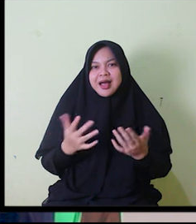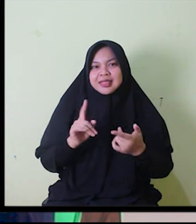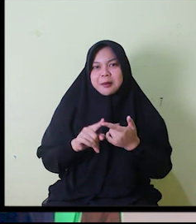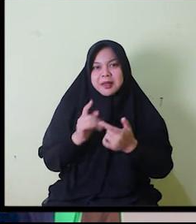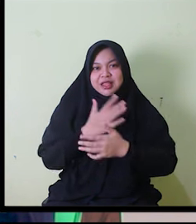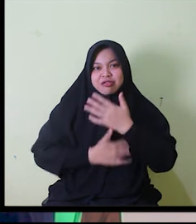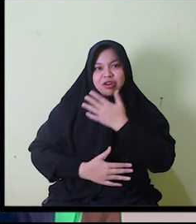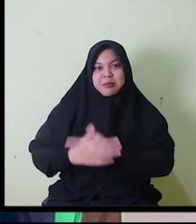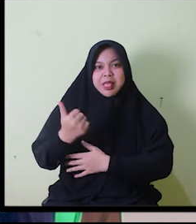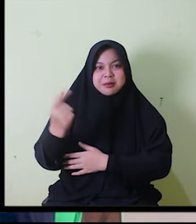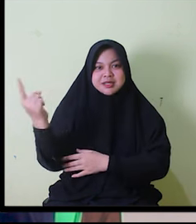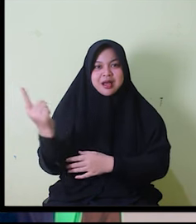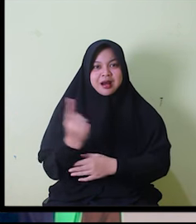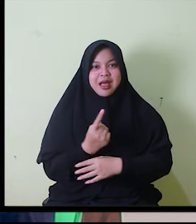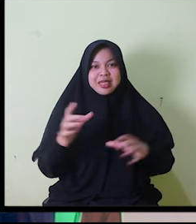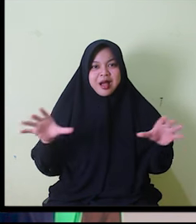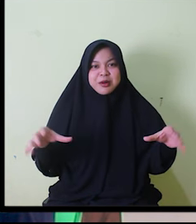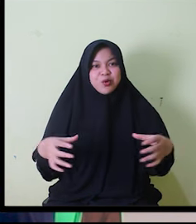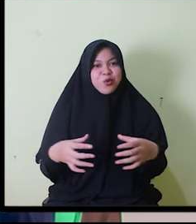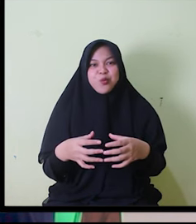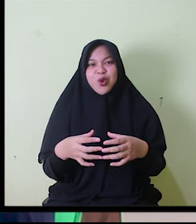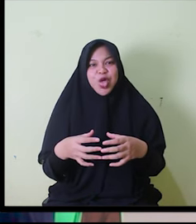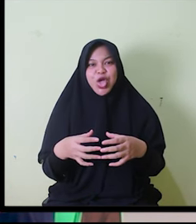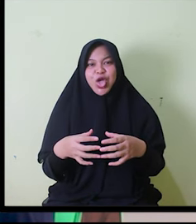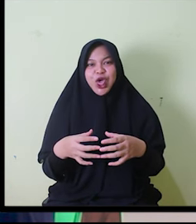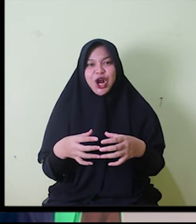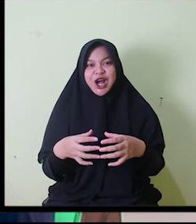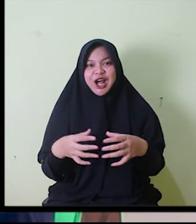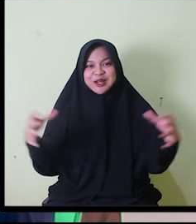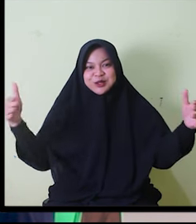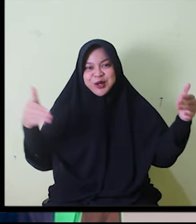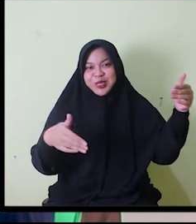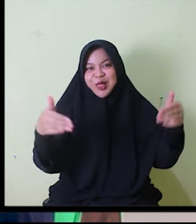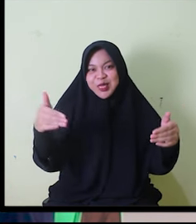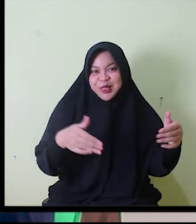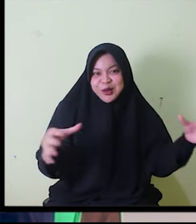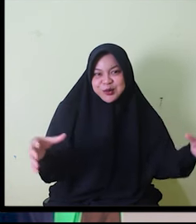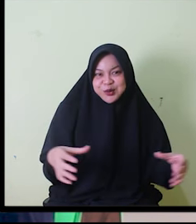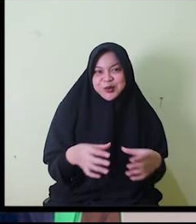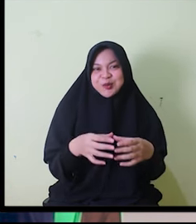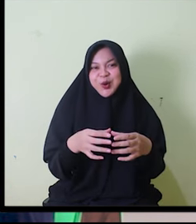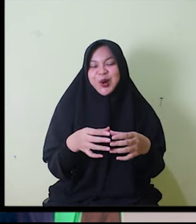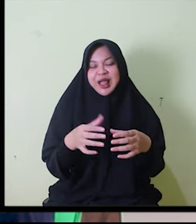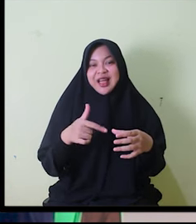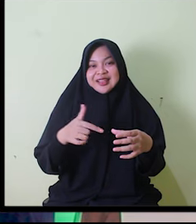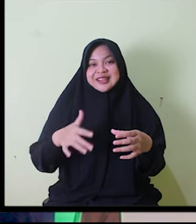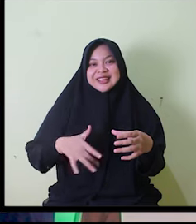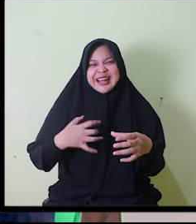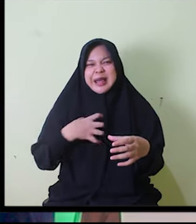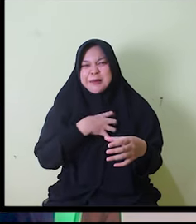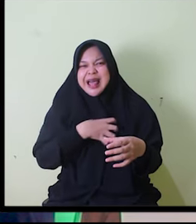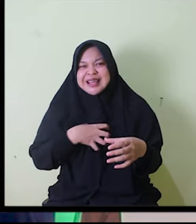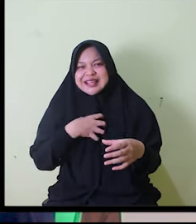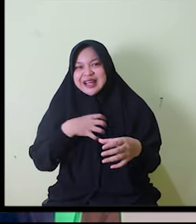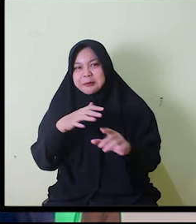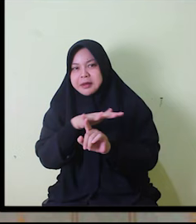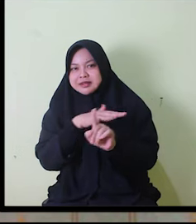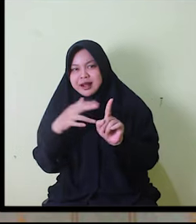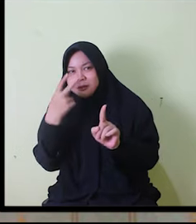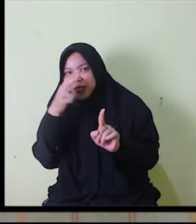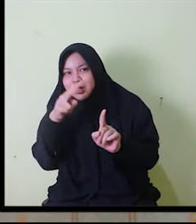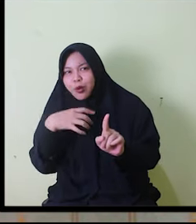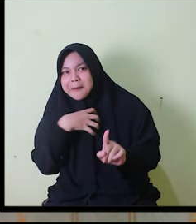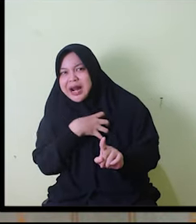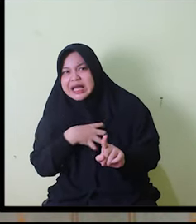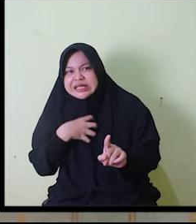bisa datang apa berkumpul ngapain teman-teman itu begitu Mbak Jadi Iya jadi ada rasa ingin tahu dari masyarakat begitu Mbak Lulu